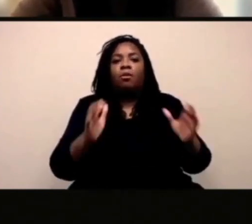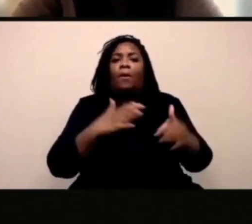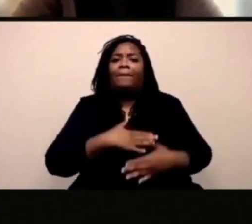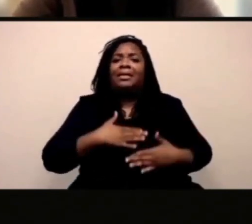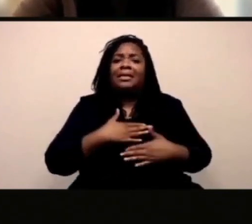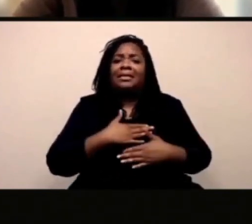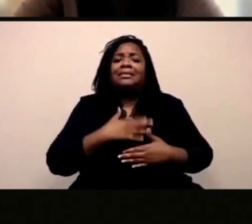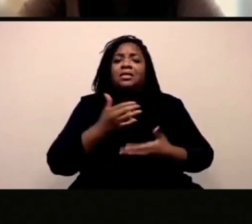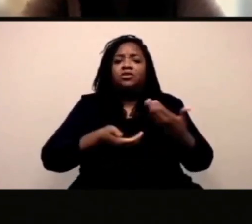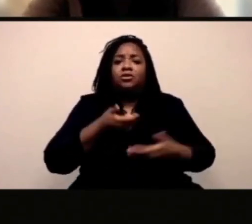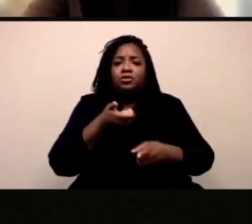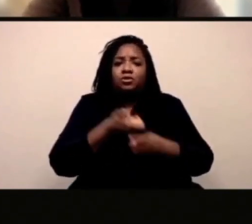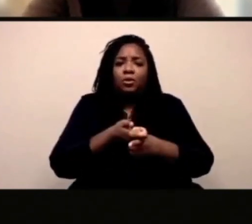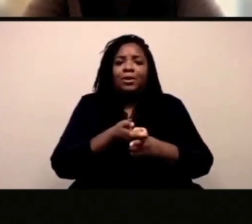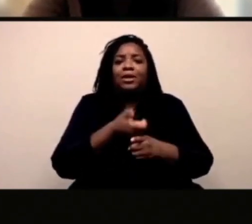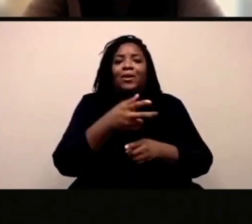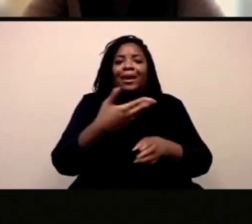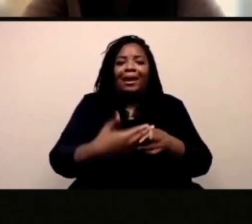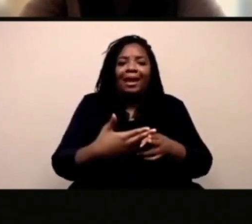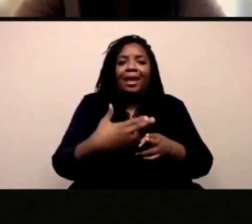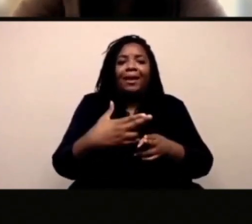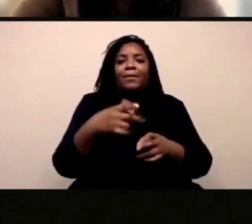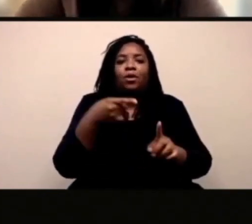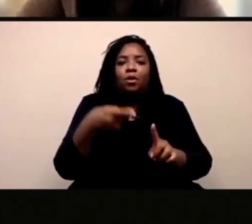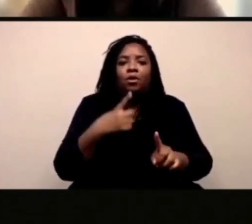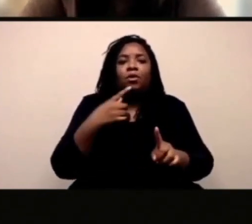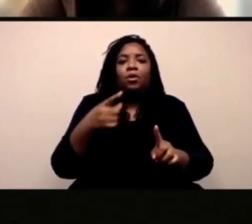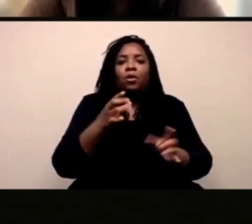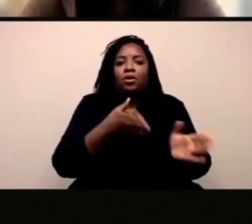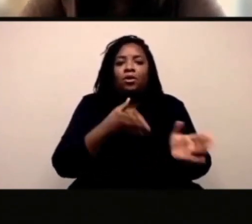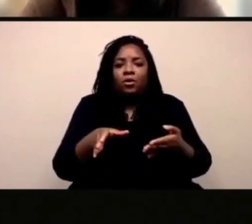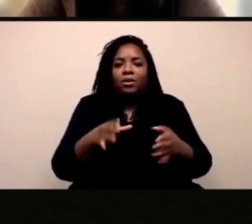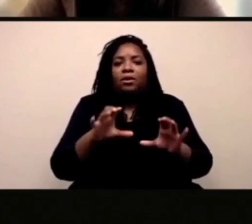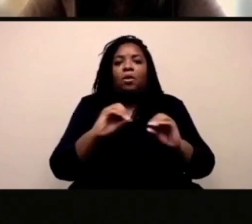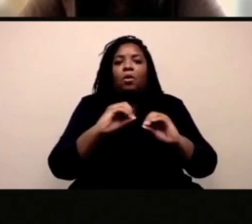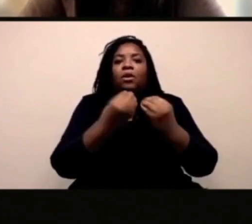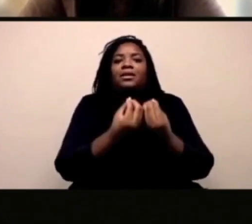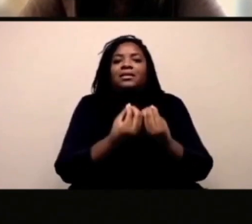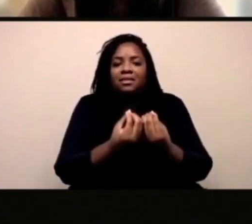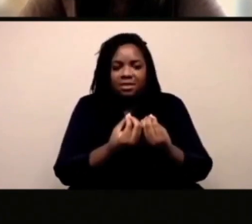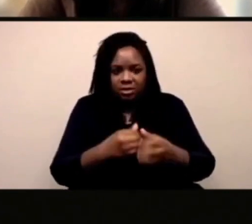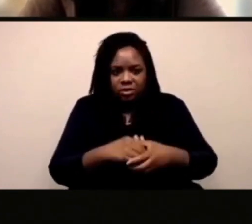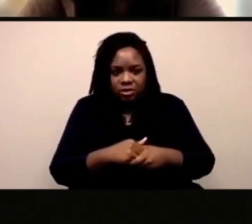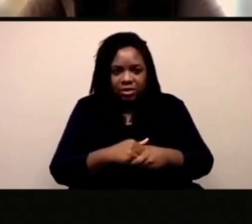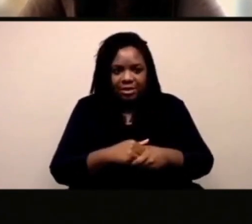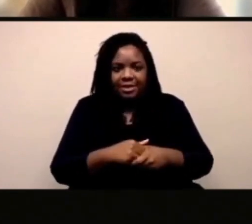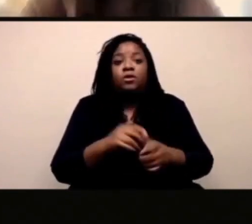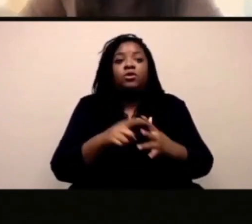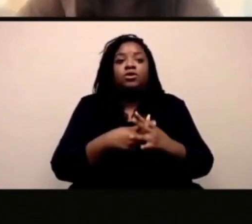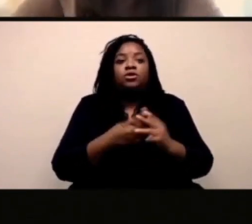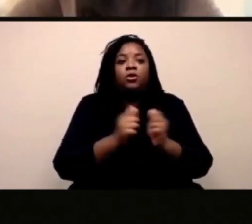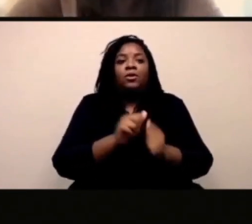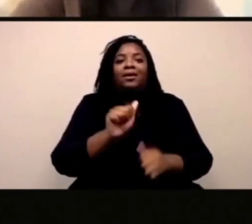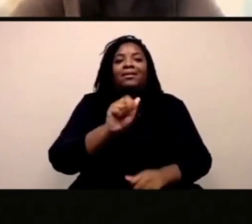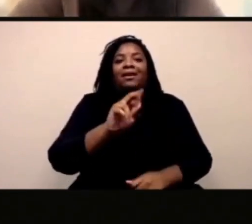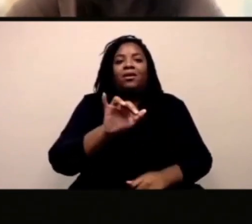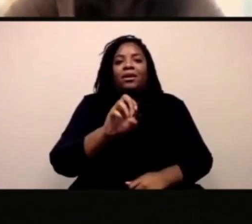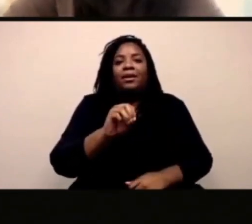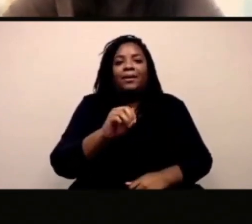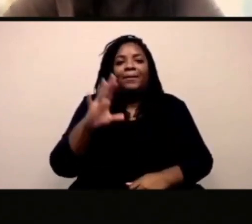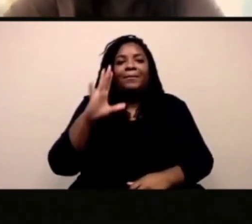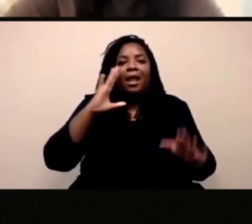他にもこちらの方であと皆さんの対応指定だとスタッフもいます皆さんの方にもし自己紹介していただけれ